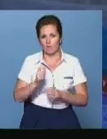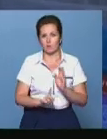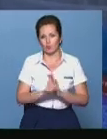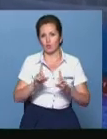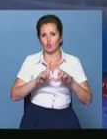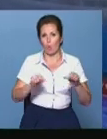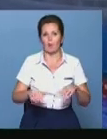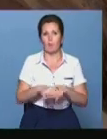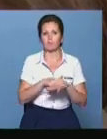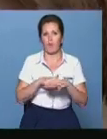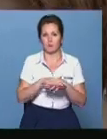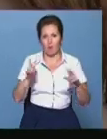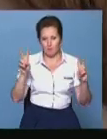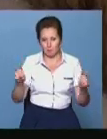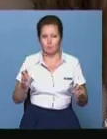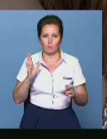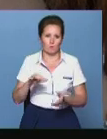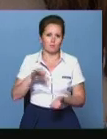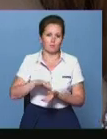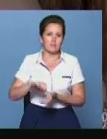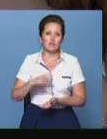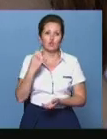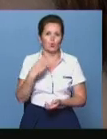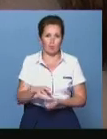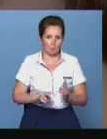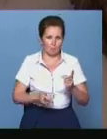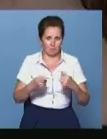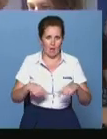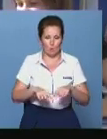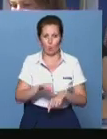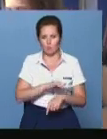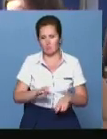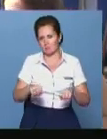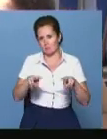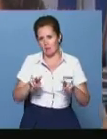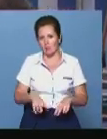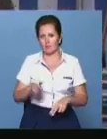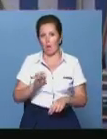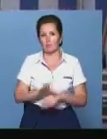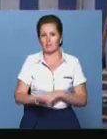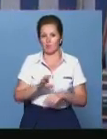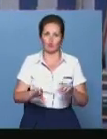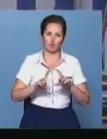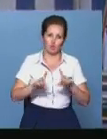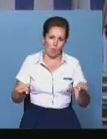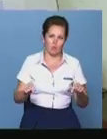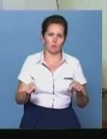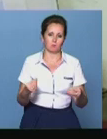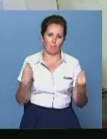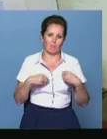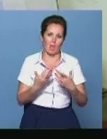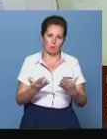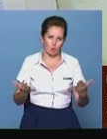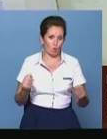школьные базары. В них примут участие сотни предприятий Удмуртии, специализирующиеся на производстве школьных принадлежностей и одежды. В